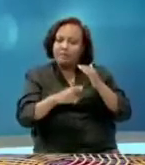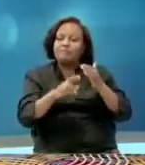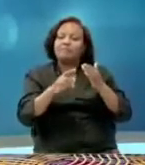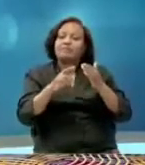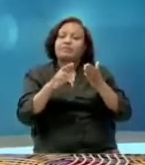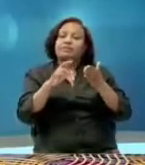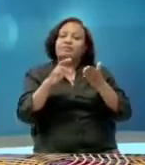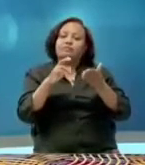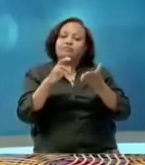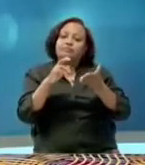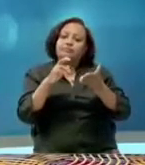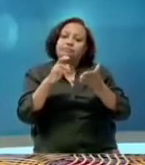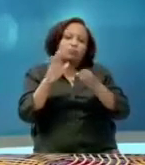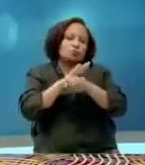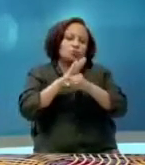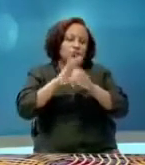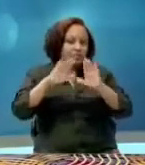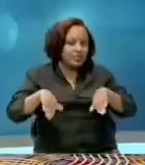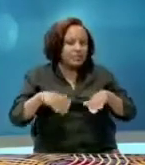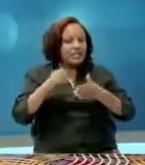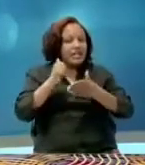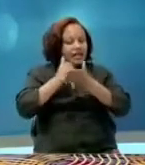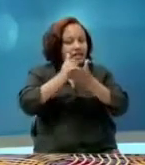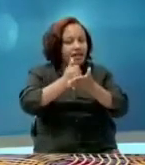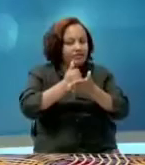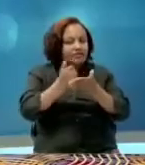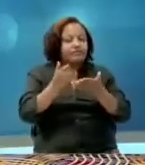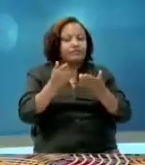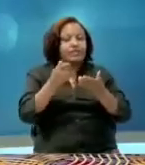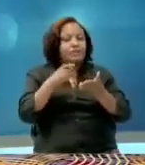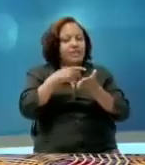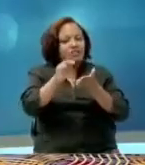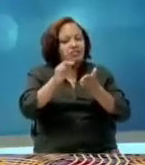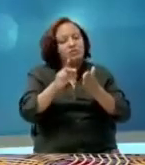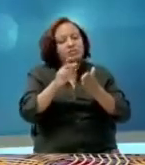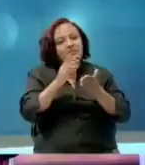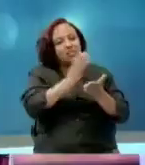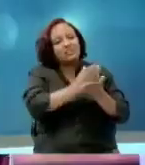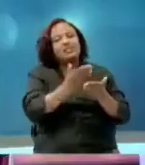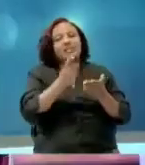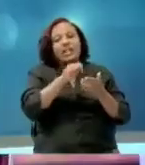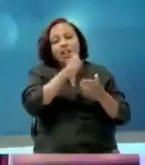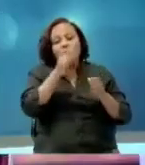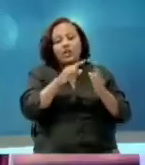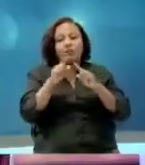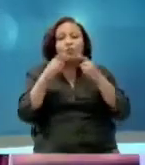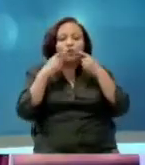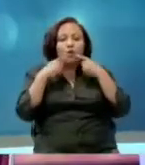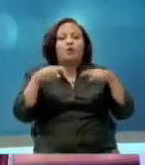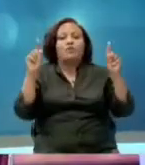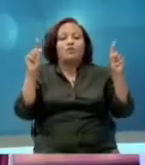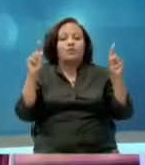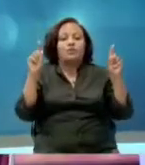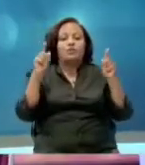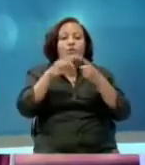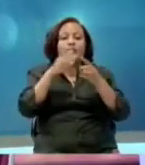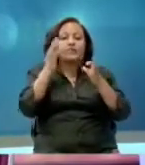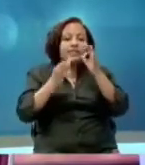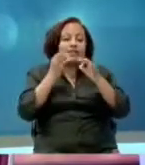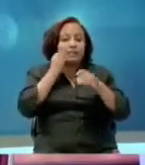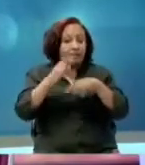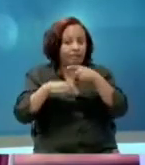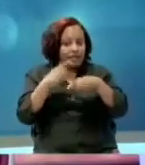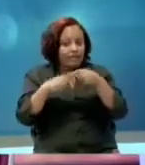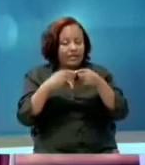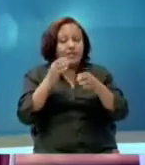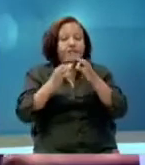ለረዳት ሊከፍል የሚችለውን ወጪ መቀነስ የሚችልበትን አማራጭ መስጠት ከዚያ በኋላ ደግሞ አዋጁ ላይ ያሉትን ነገሮች አስተካክሎ ወደ ፍርድ ቤት ቢሄድ አንደኛ